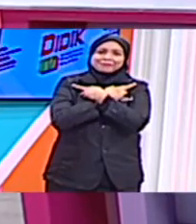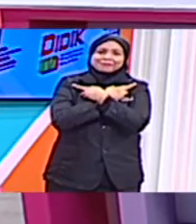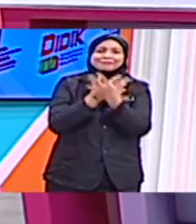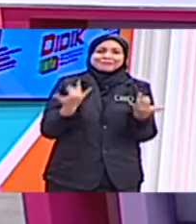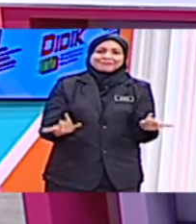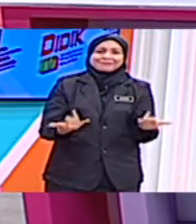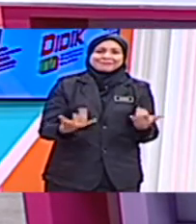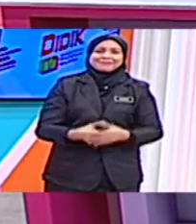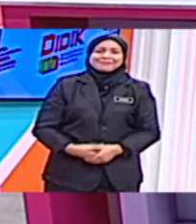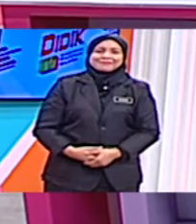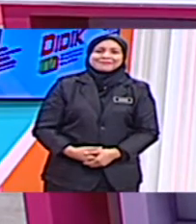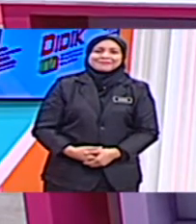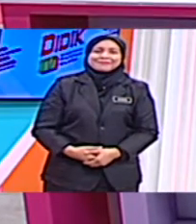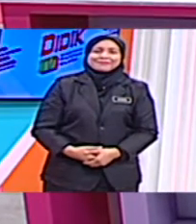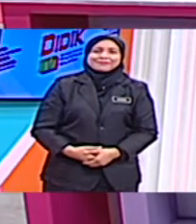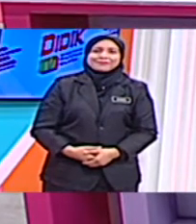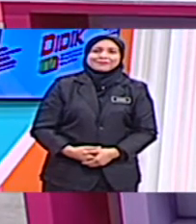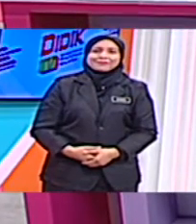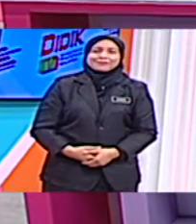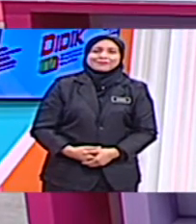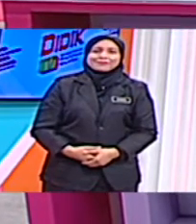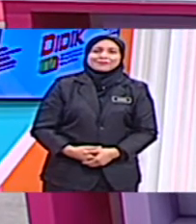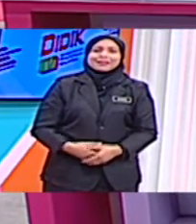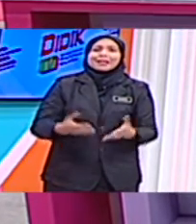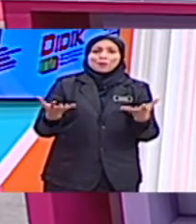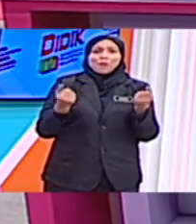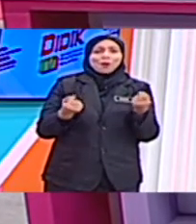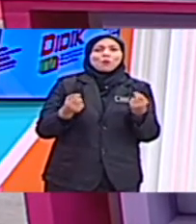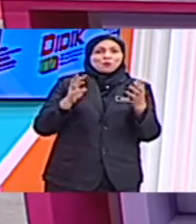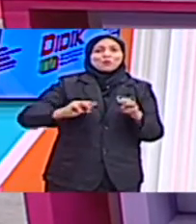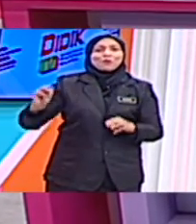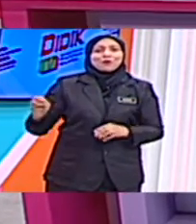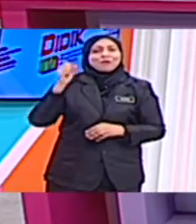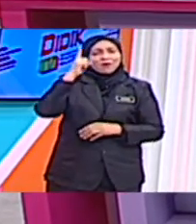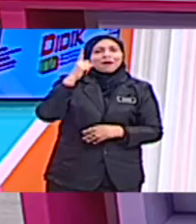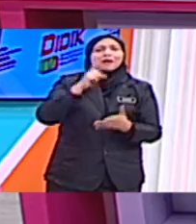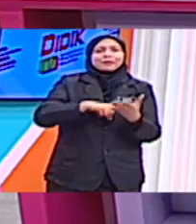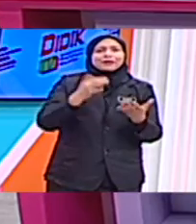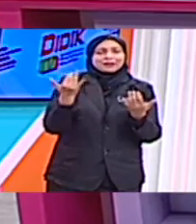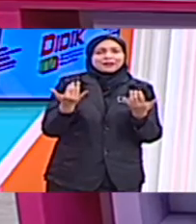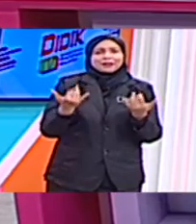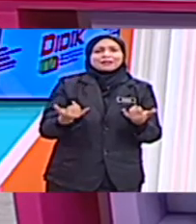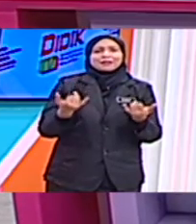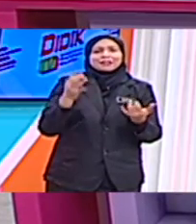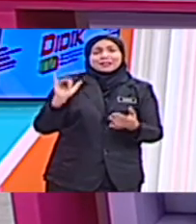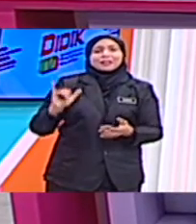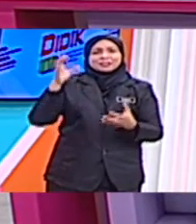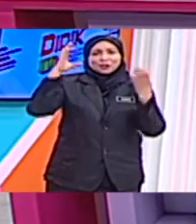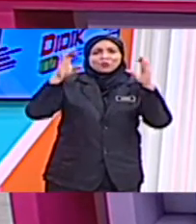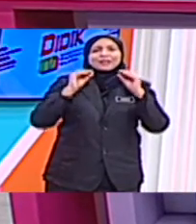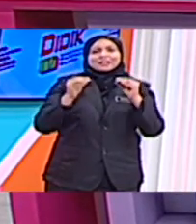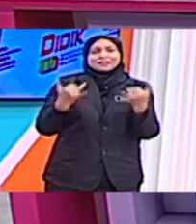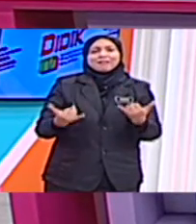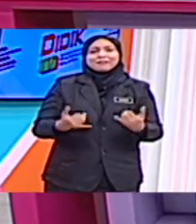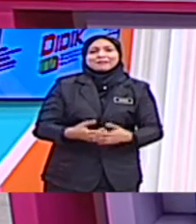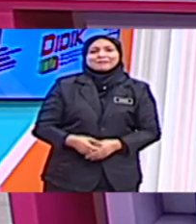Okey, kita rehat sekejap untuk murid-murid ni hadamkan segala info dan ilmu yang diajar oleh cikgu pada hari ini, dan kita kembali dalam Teroka di Didik